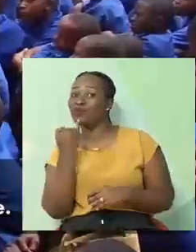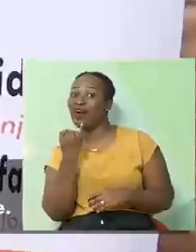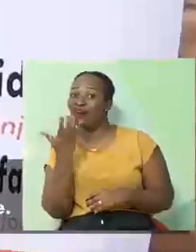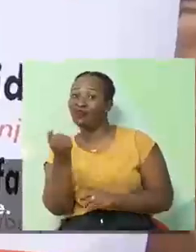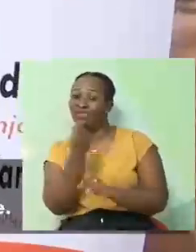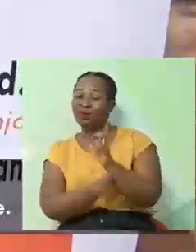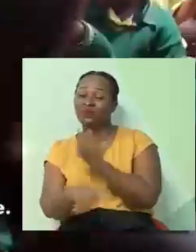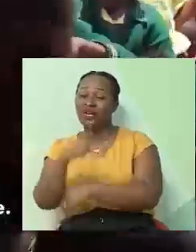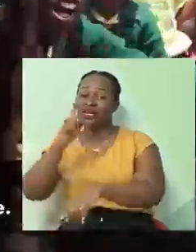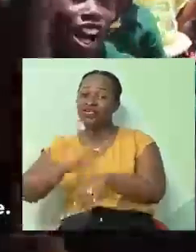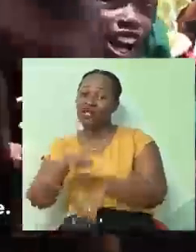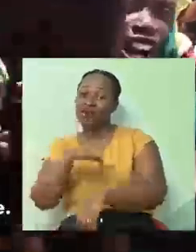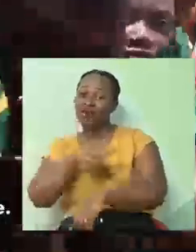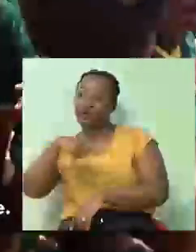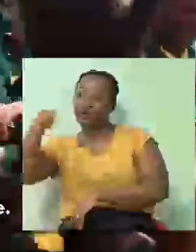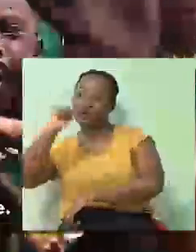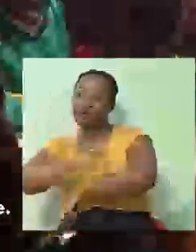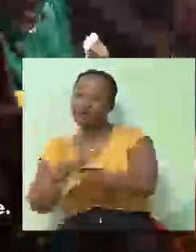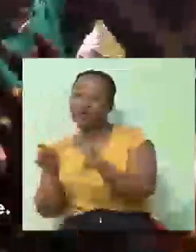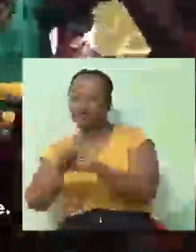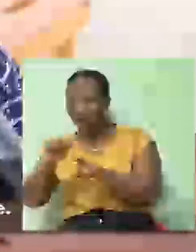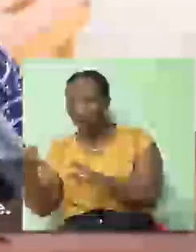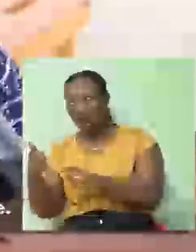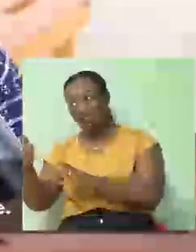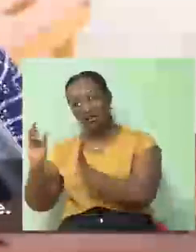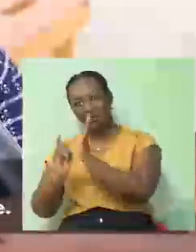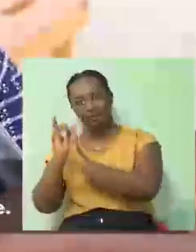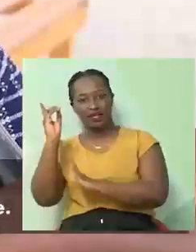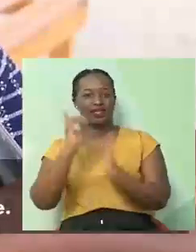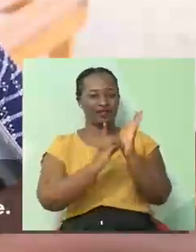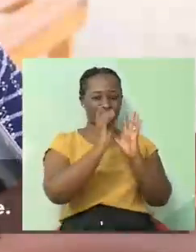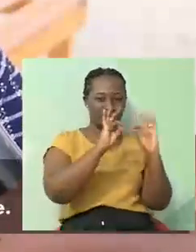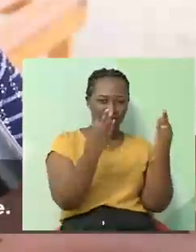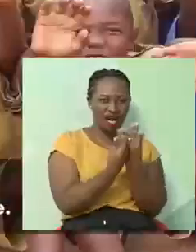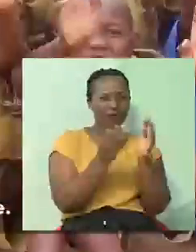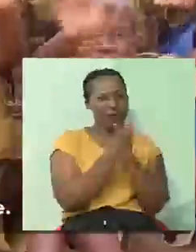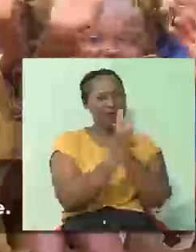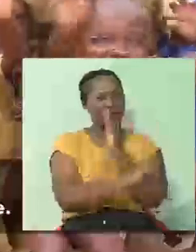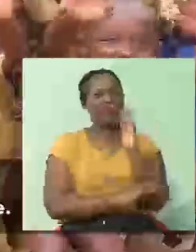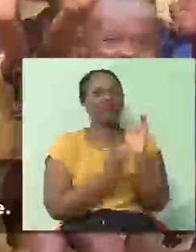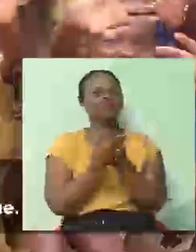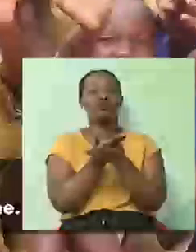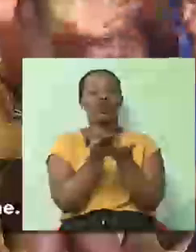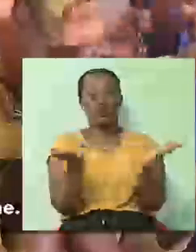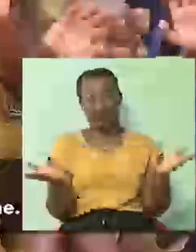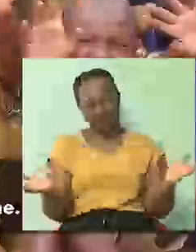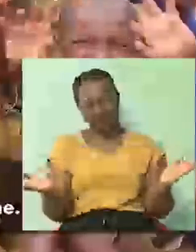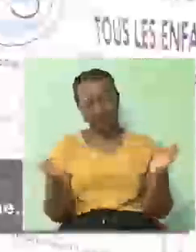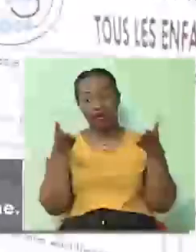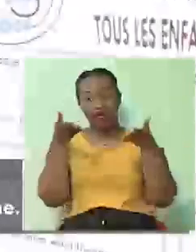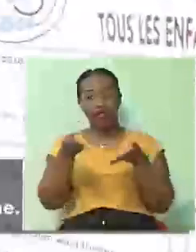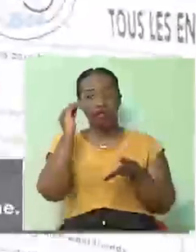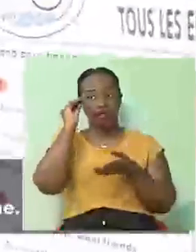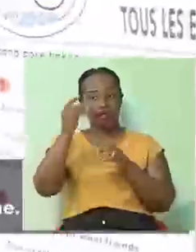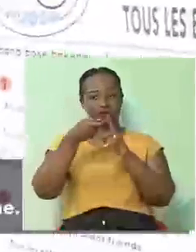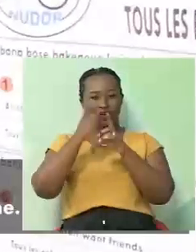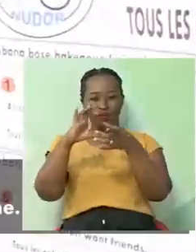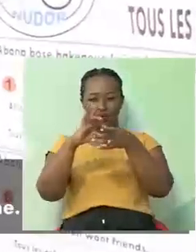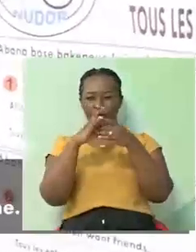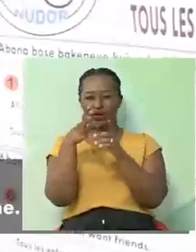Umwana ufite ubumuga iyo ahawe amahirwe yo kwiga nk'abandi, nawe yiteza imbere agateza imbere umuryango we n'igihugu muri rusange. Ubu butumwa